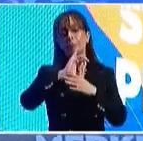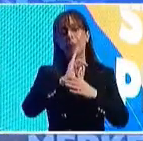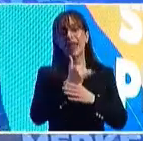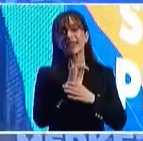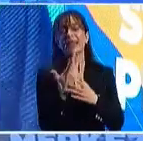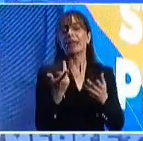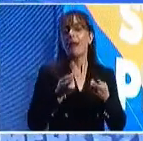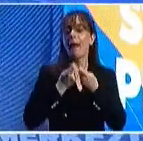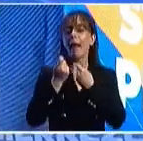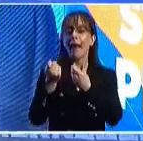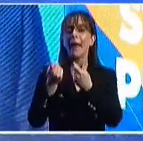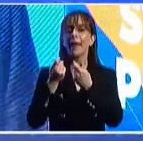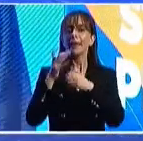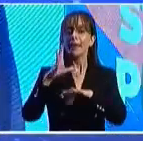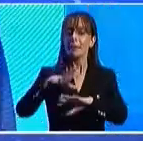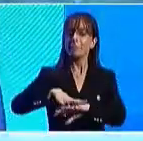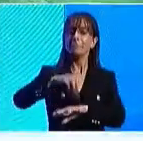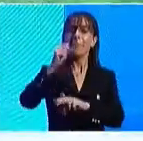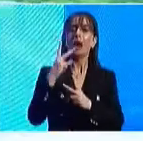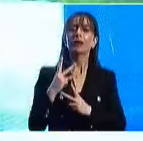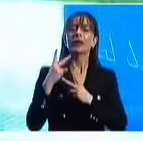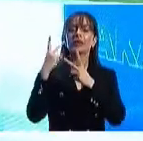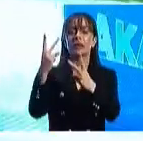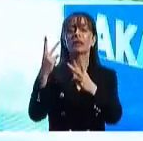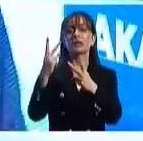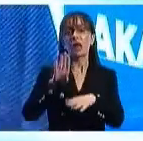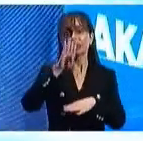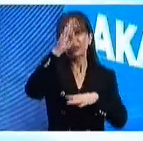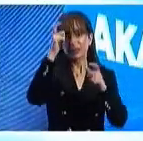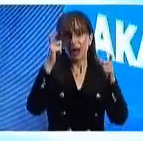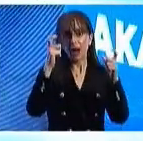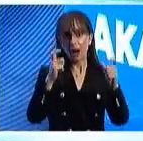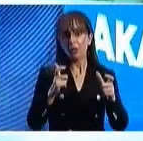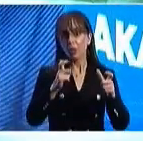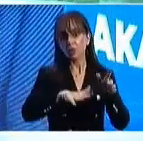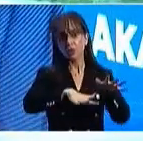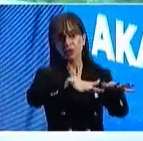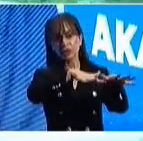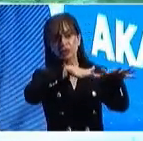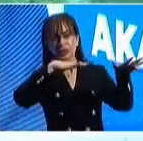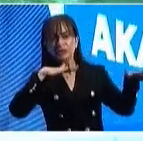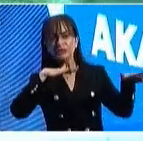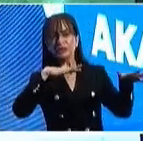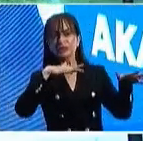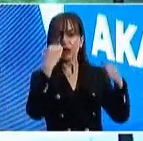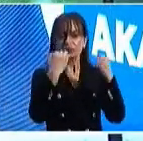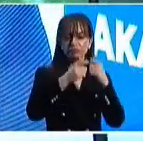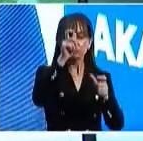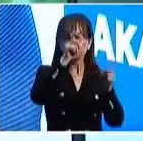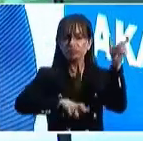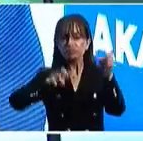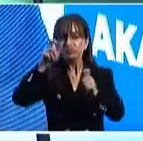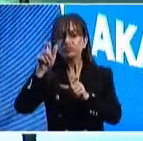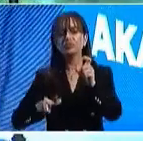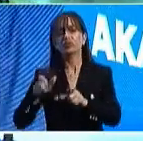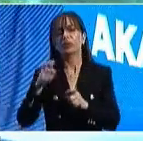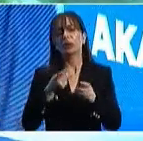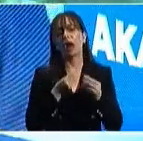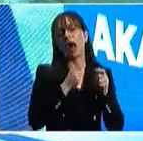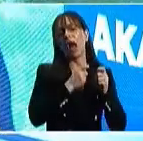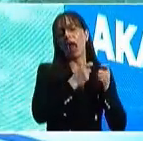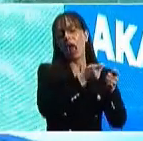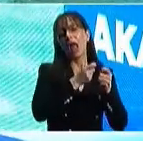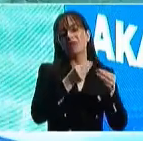teorik eğitimlerin merkezimizden yine İstanbul trafiğinde direksiyon sağlayan herkese eğitimler vermiş olacağız